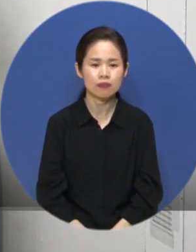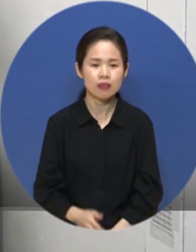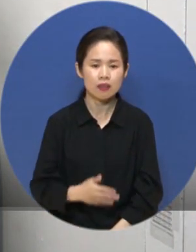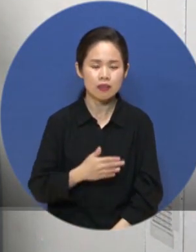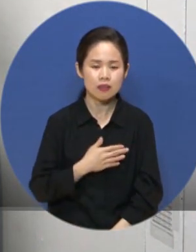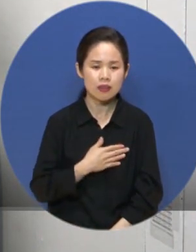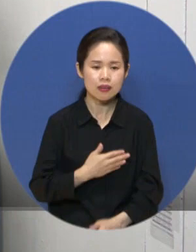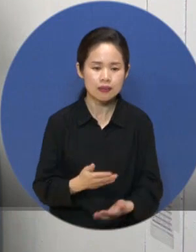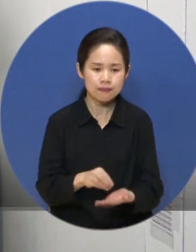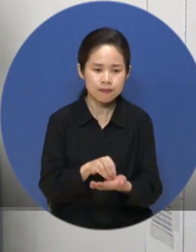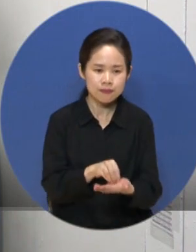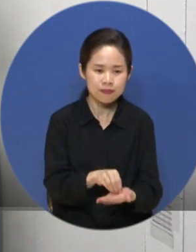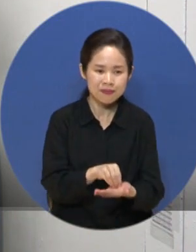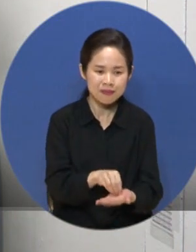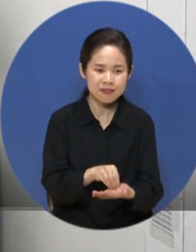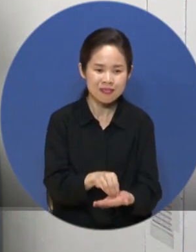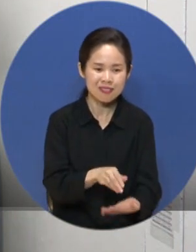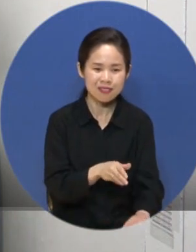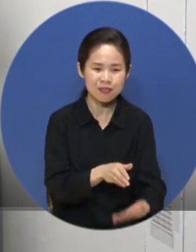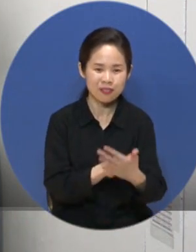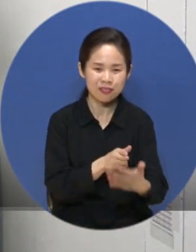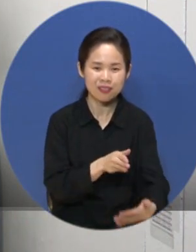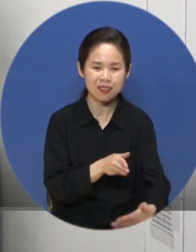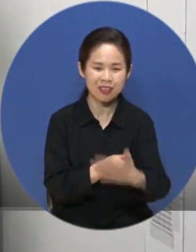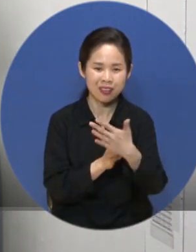한마디로 말해도